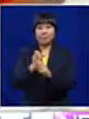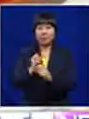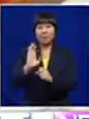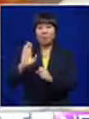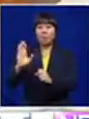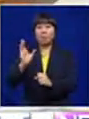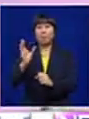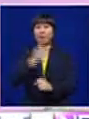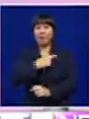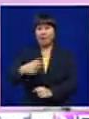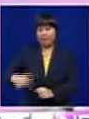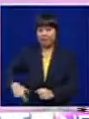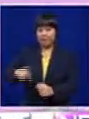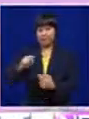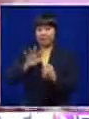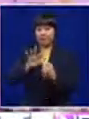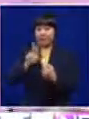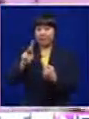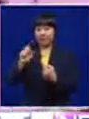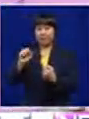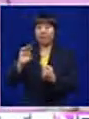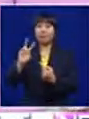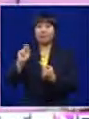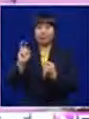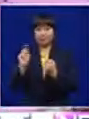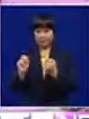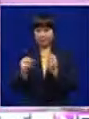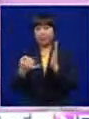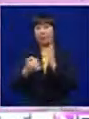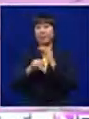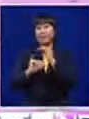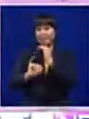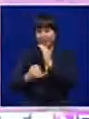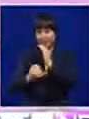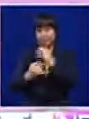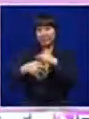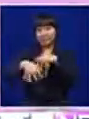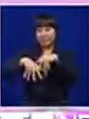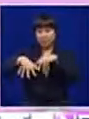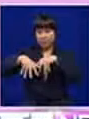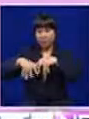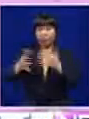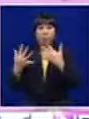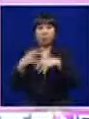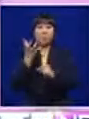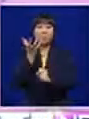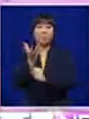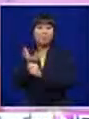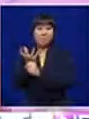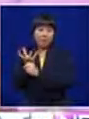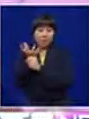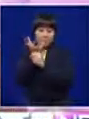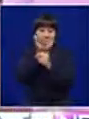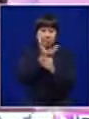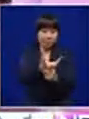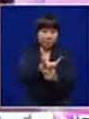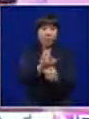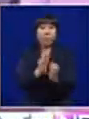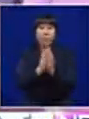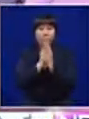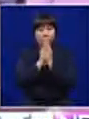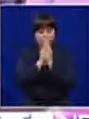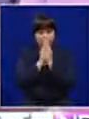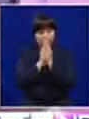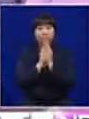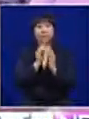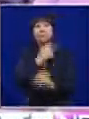าตากสินมหาราชค่ายตากสินจังหวัดจันทบุรีประชาชนร่วมนำพานพุ่มถวายราชสักการะต่อพระบรมราชานุส